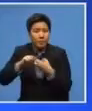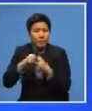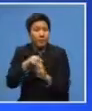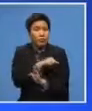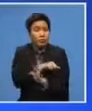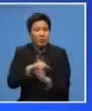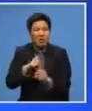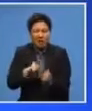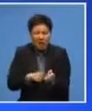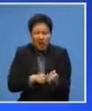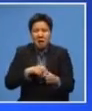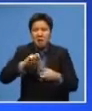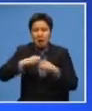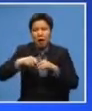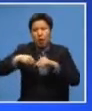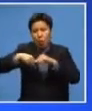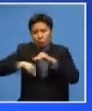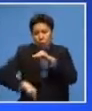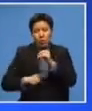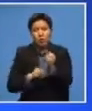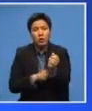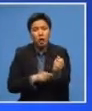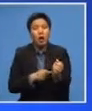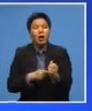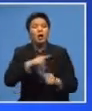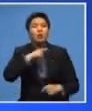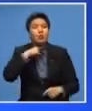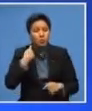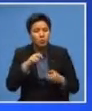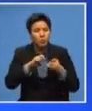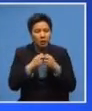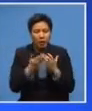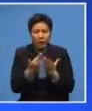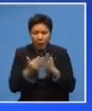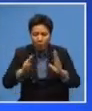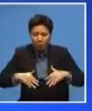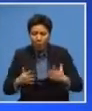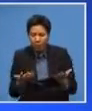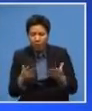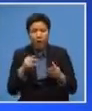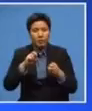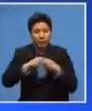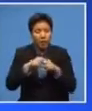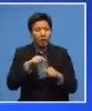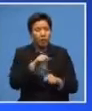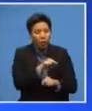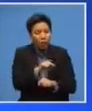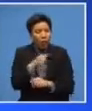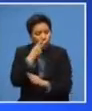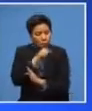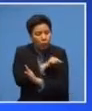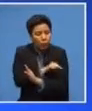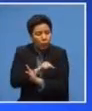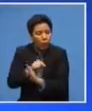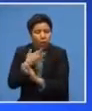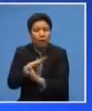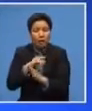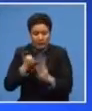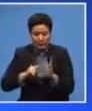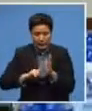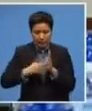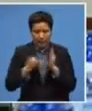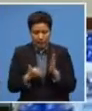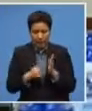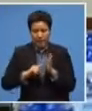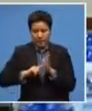แล้วเนี่ยมันตั้งหลายปีหลายสิบปีมาแล้วนะมันขาดทุนยังไงมันต้องแก้ยังไงหาโจทย์ให้เจอก่อนอะไรคือปัญหาจากนั้นมาเราก็มา